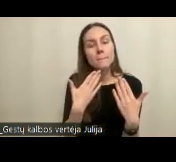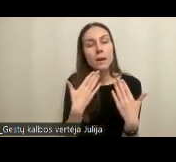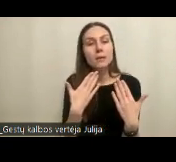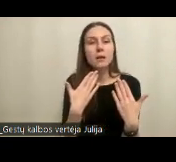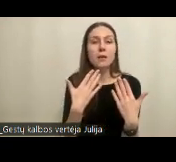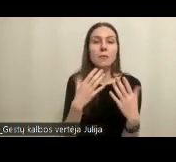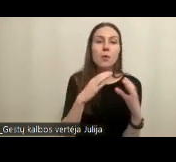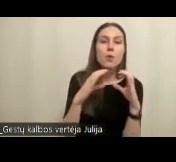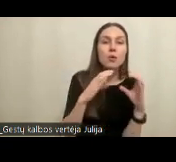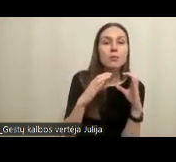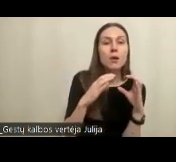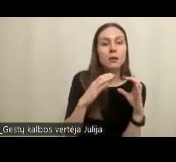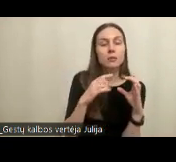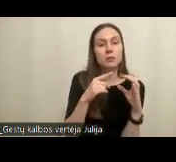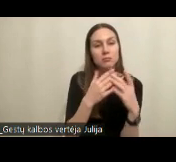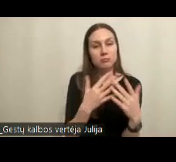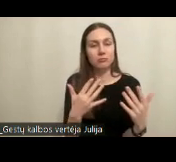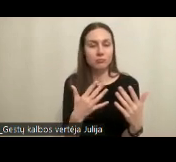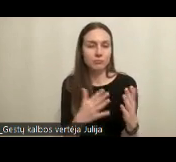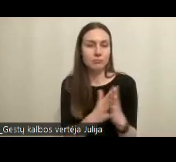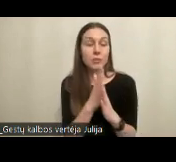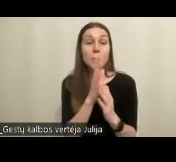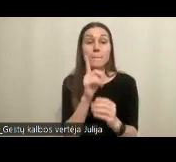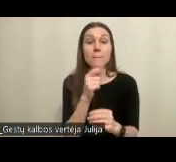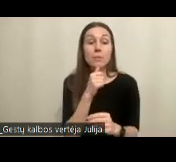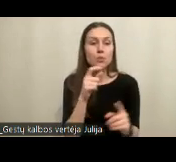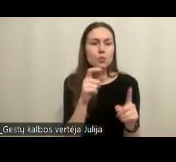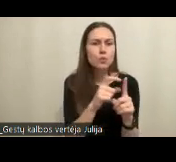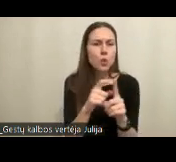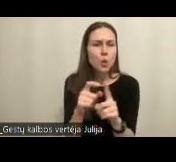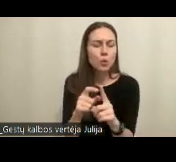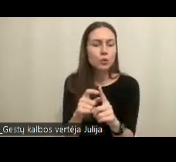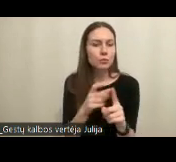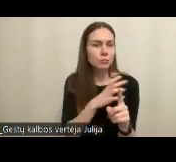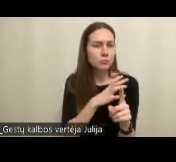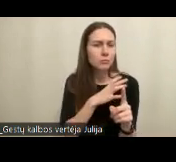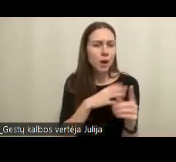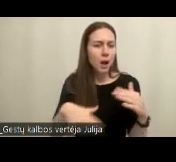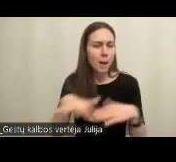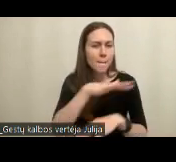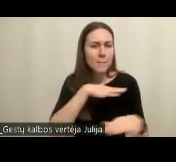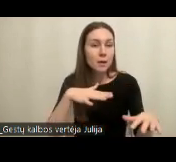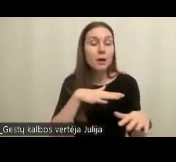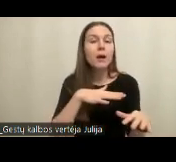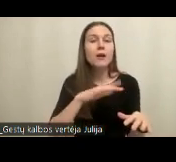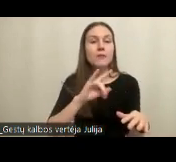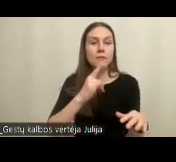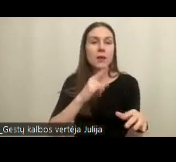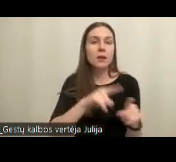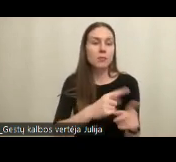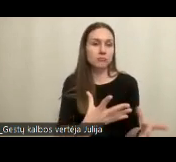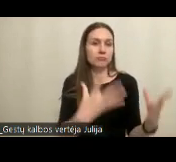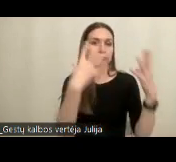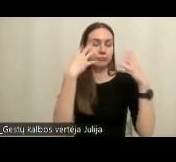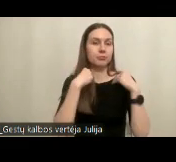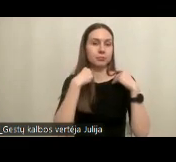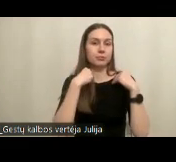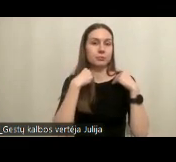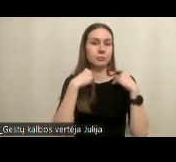Bet jeigu tasi žodžiais turtingoje aplinkoje, tai vaikai visą tai absorbuos ir sugers į savo pačių